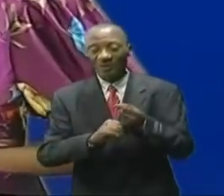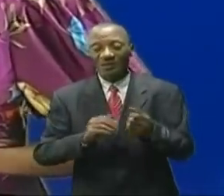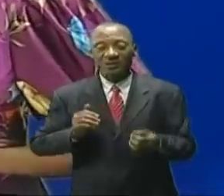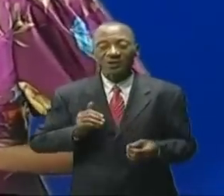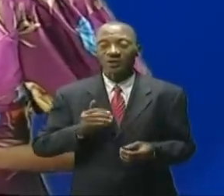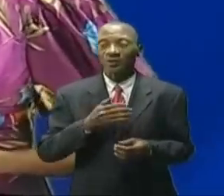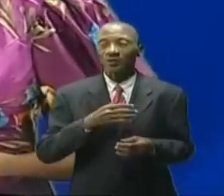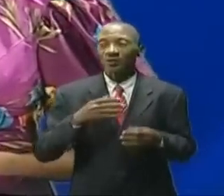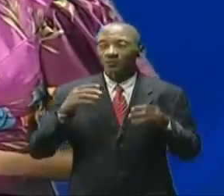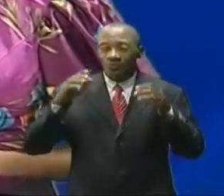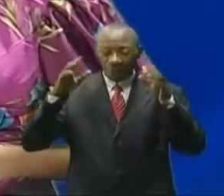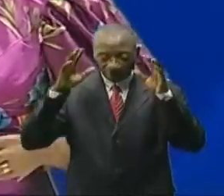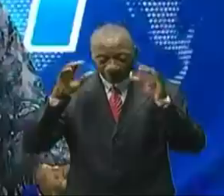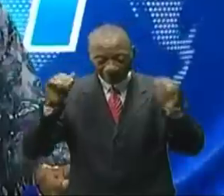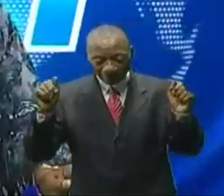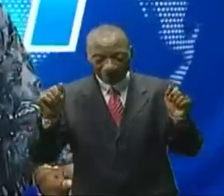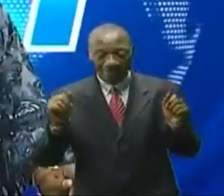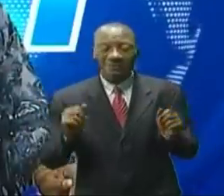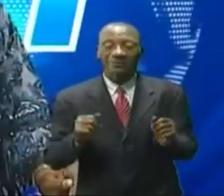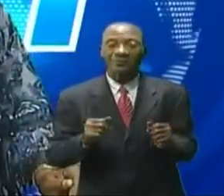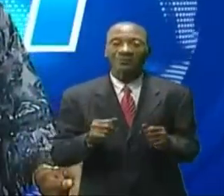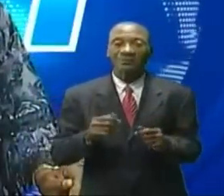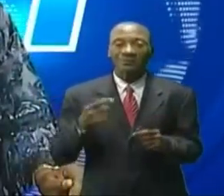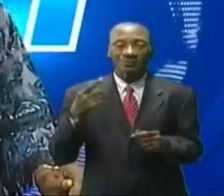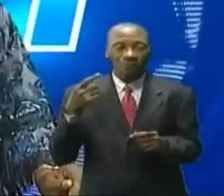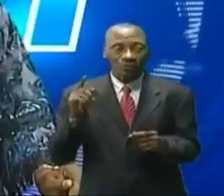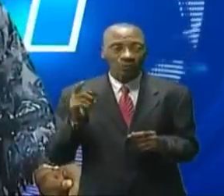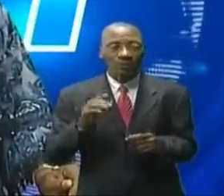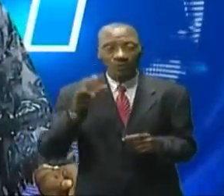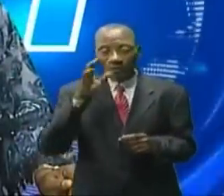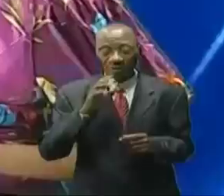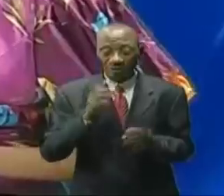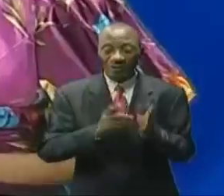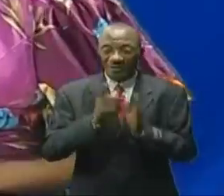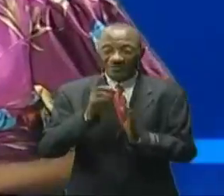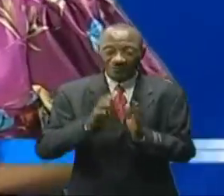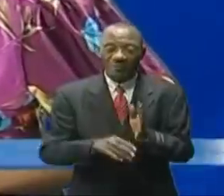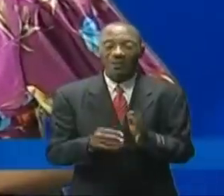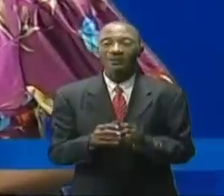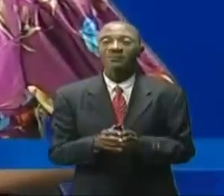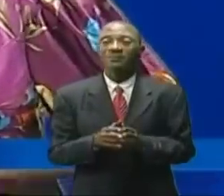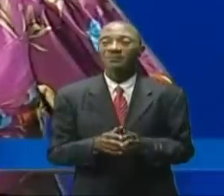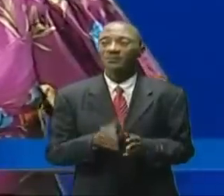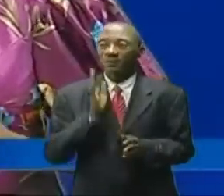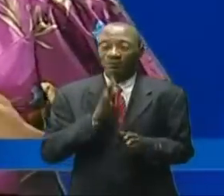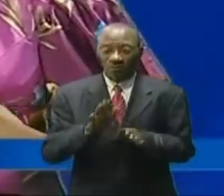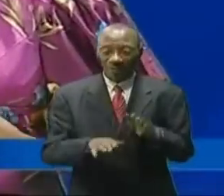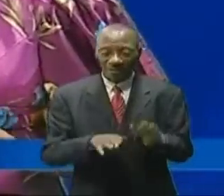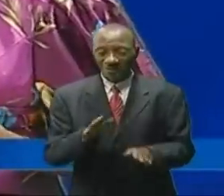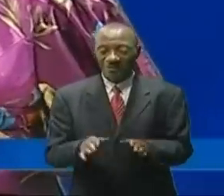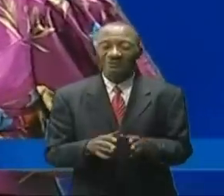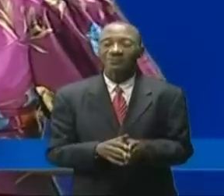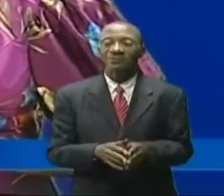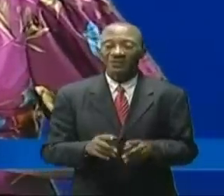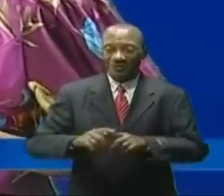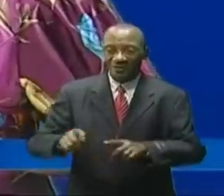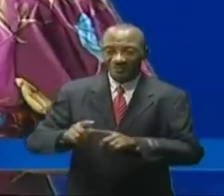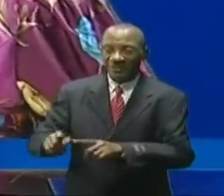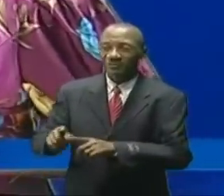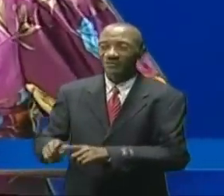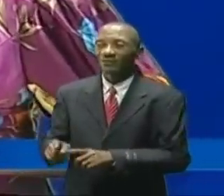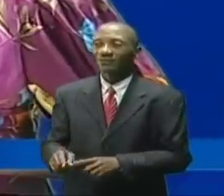établir une vérité historique de façon allégorique, esthétique, et aussi pour transmettre en fait